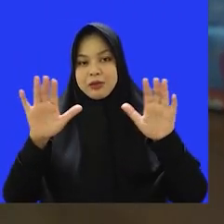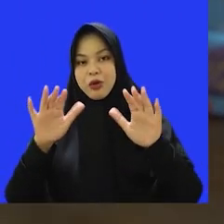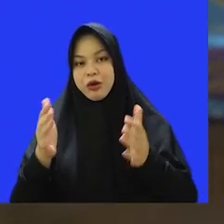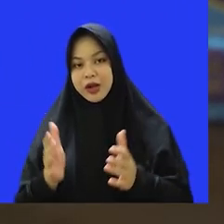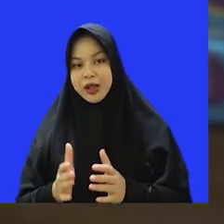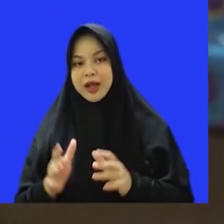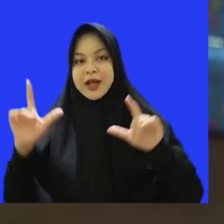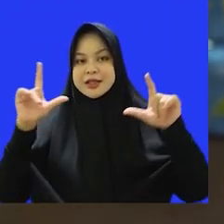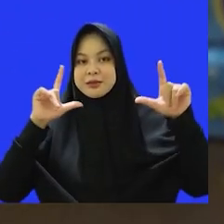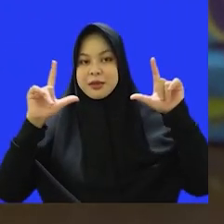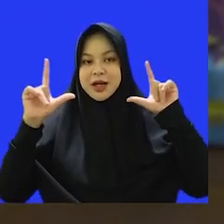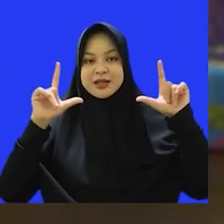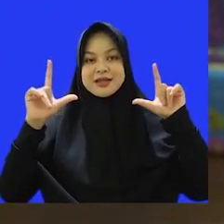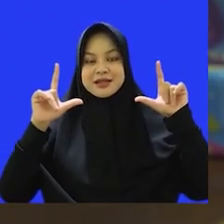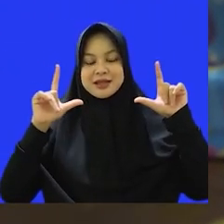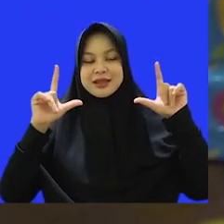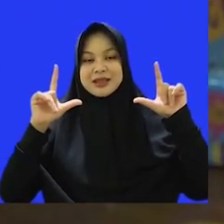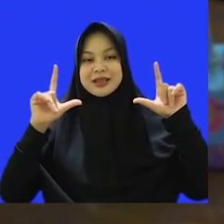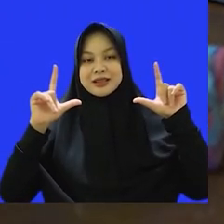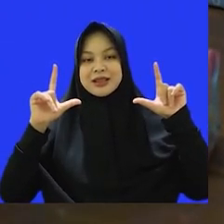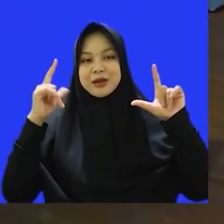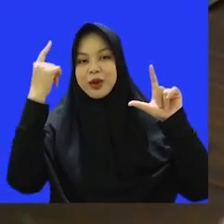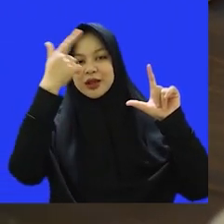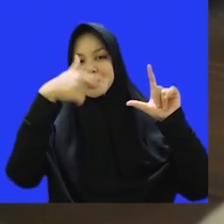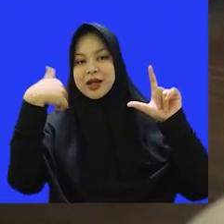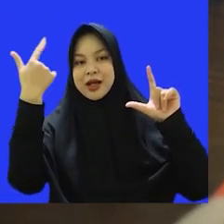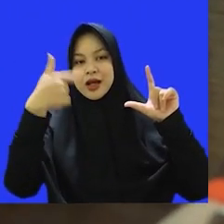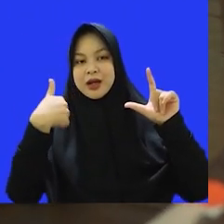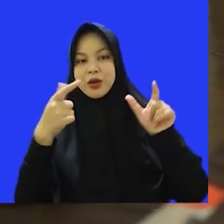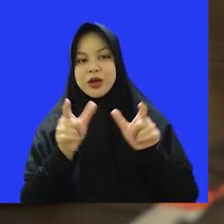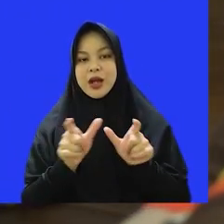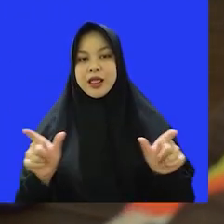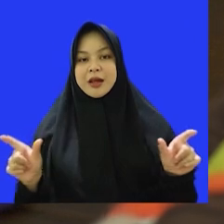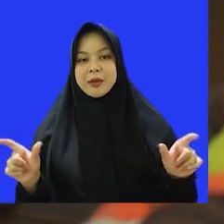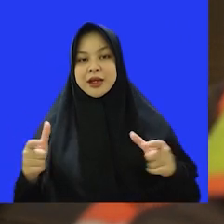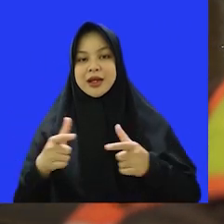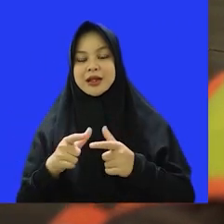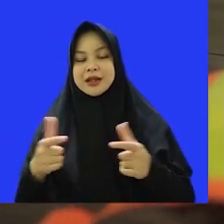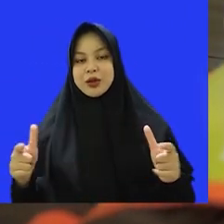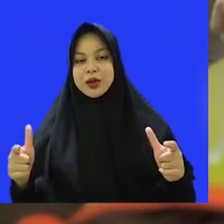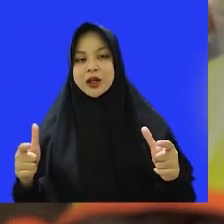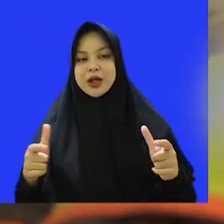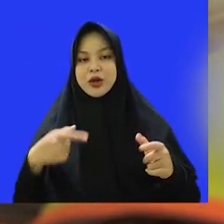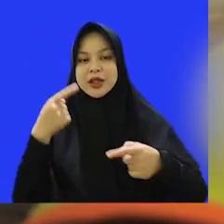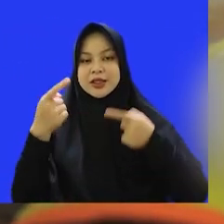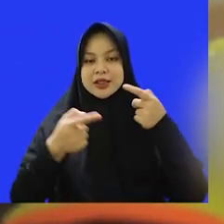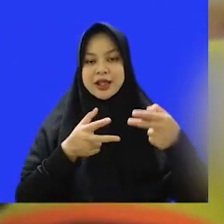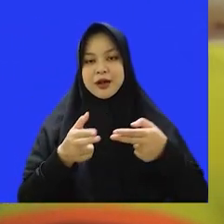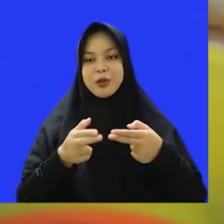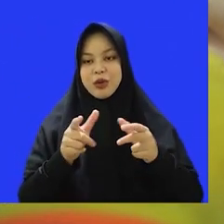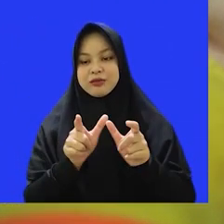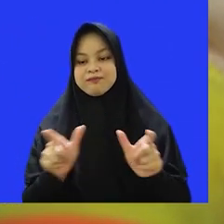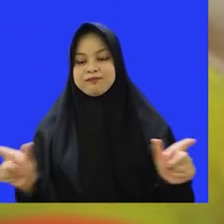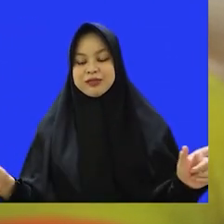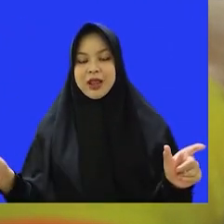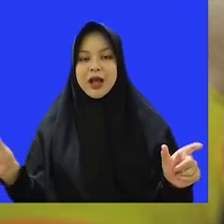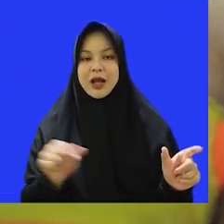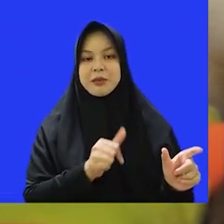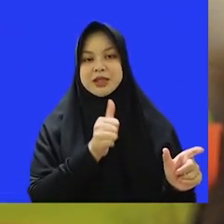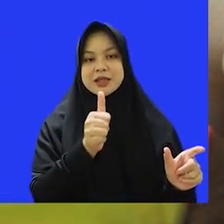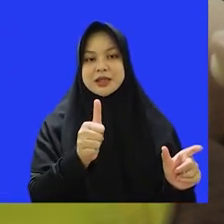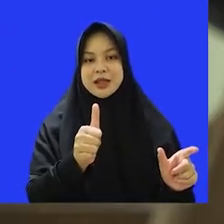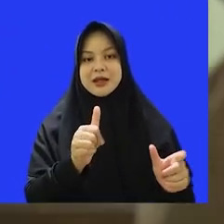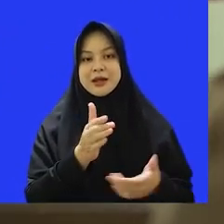boneka, ekspresi wajah, merangkaikan kata atau kalimat atau kisah yang terpotong. Seorang